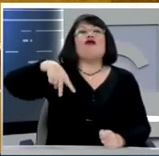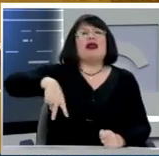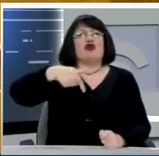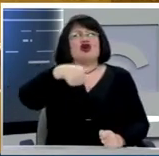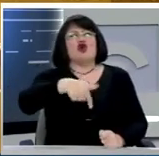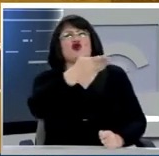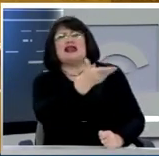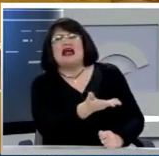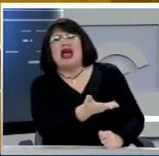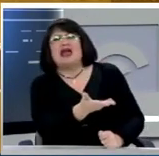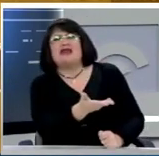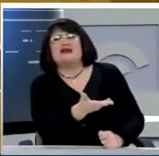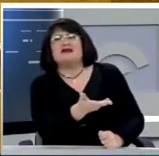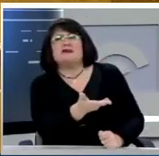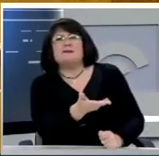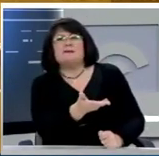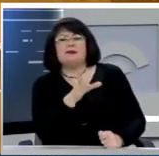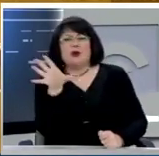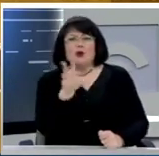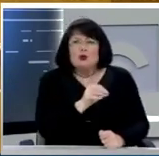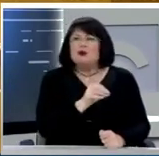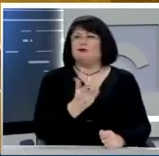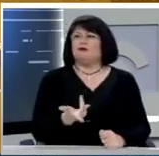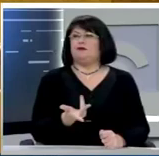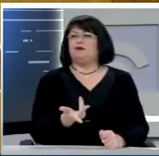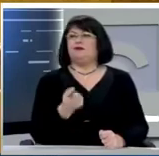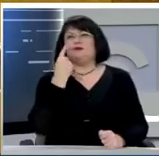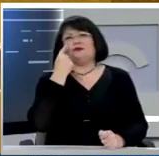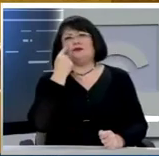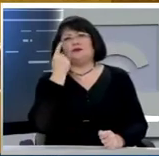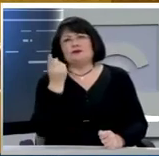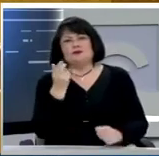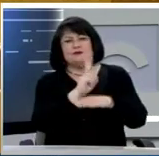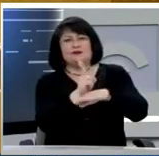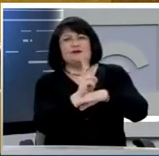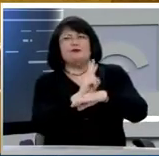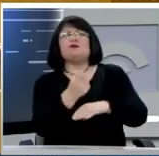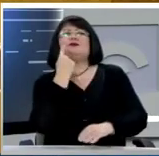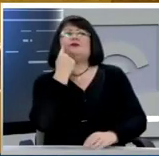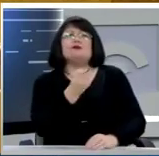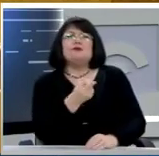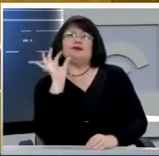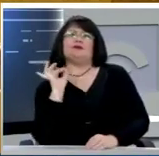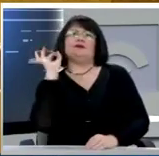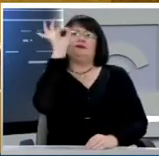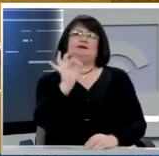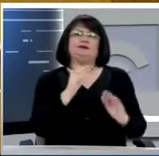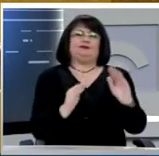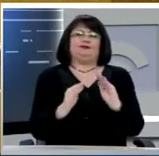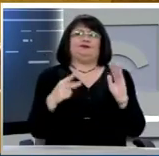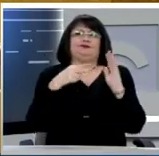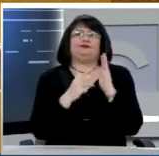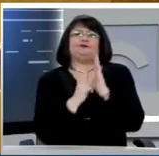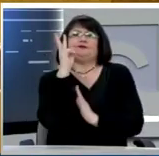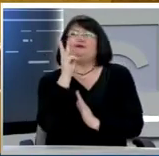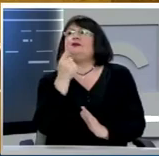Γεωργιάδης, Harvard Project, βγαίνει από τα έγγραφα τα κατασκευά της Νοβάρτης και λέει: βάζουμε στόχο Μάρτη του 2013. Και